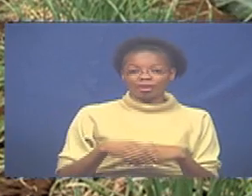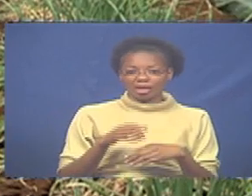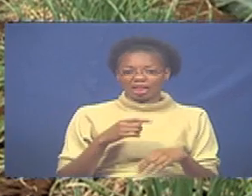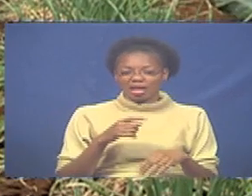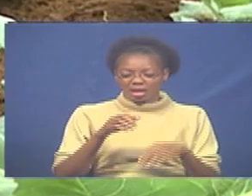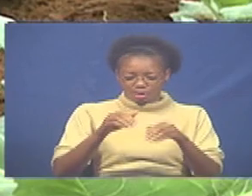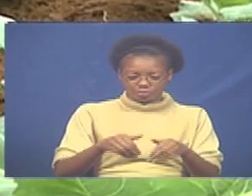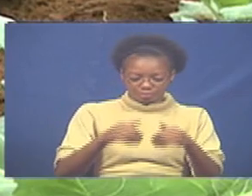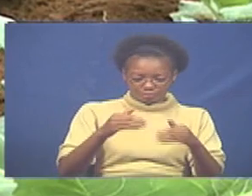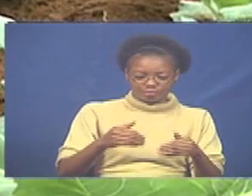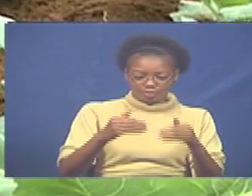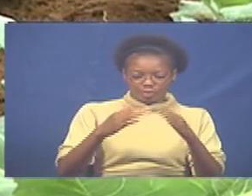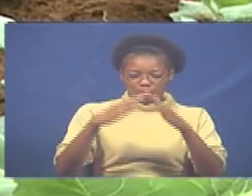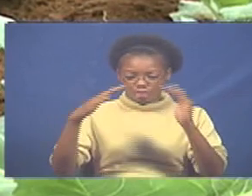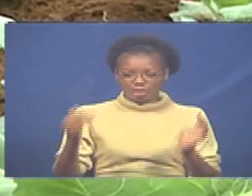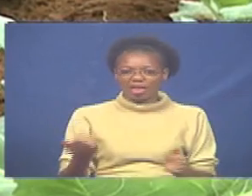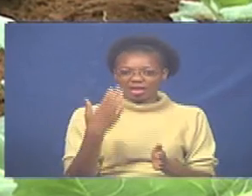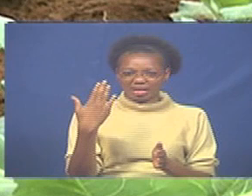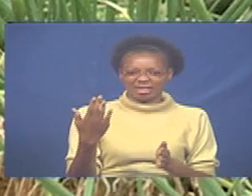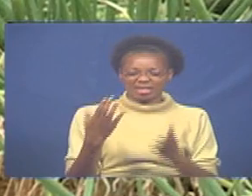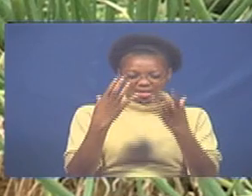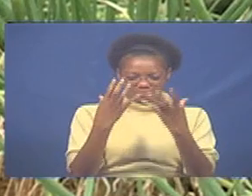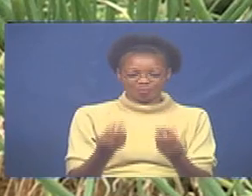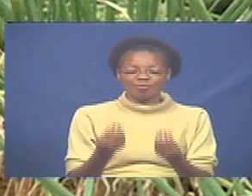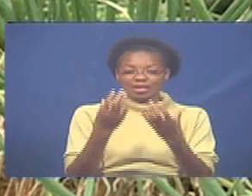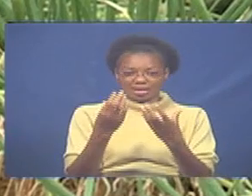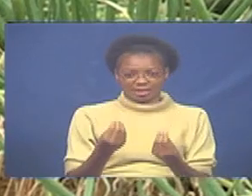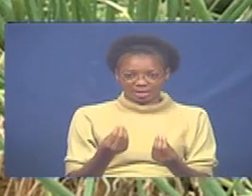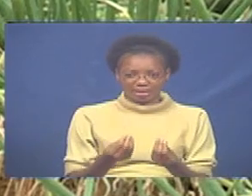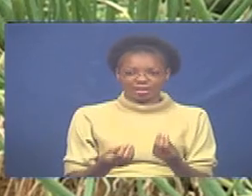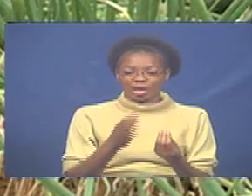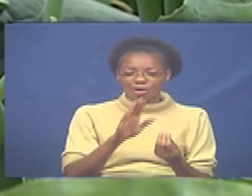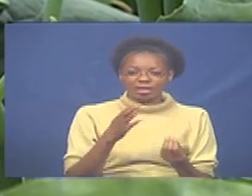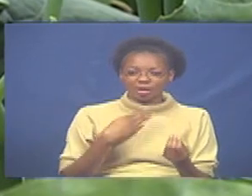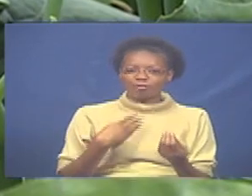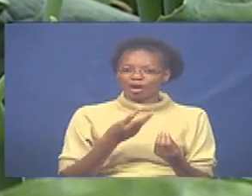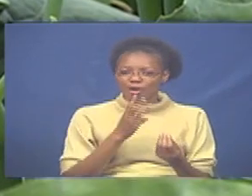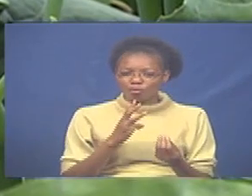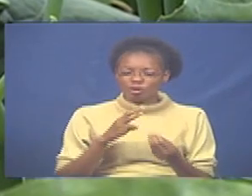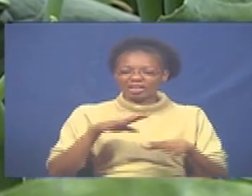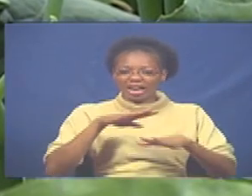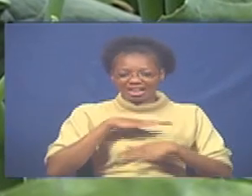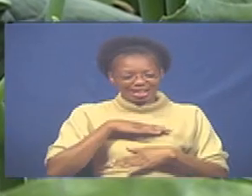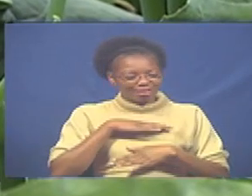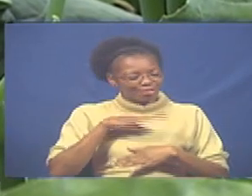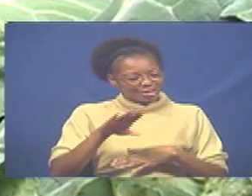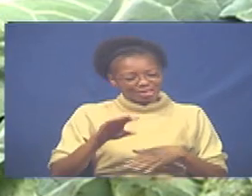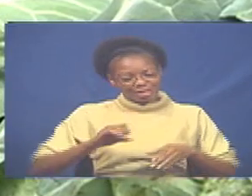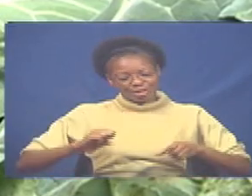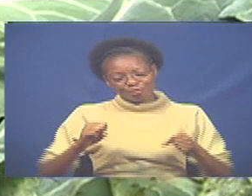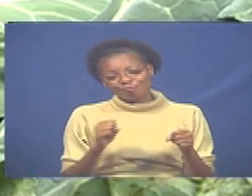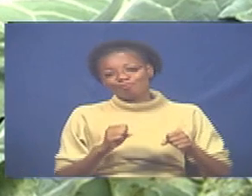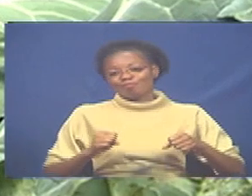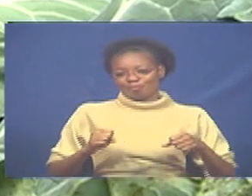Kilimo cha greenhouse ni rahisi na iwapo utakuwa na maji ya kutosha kunyunyizia mimea, huna budi kufurahia kilimo